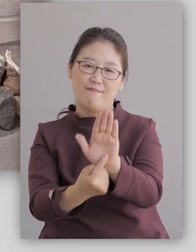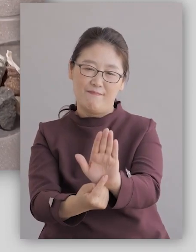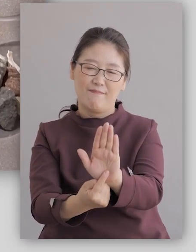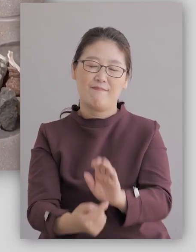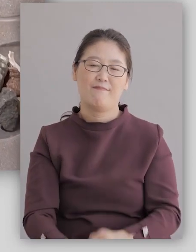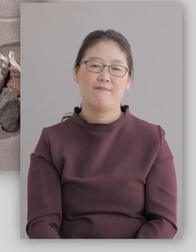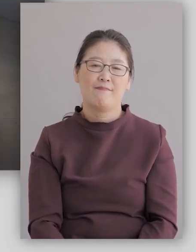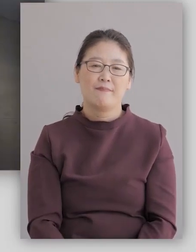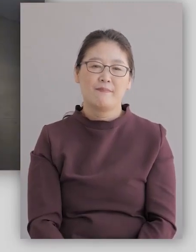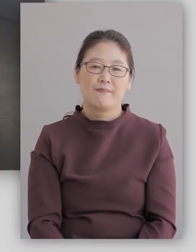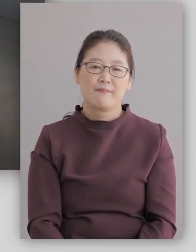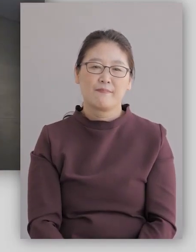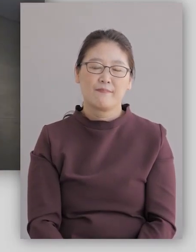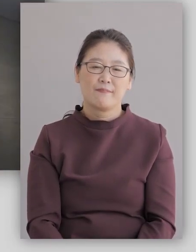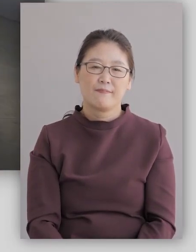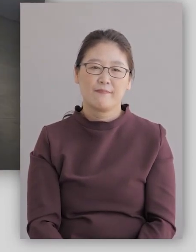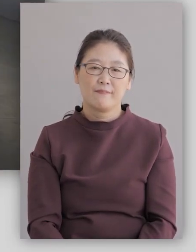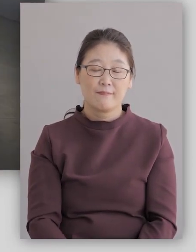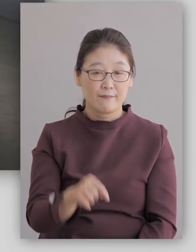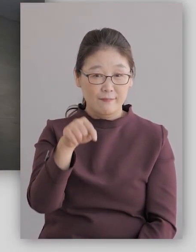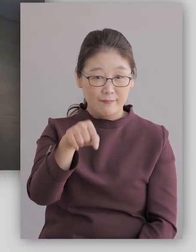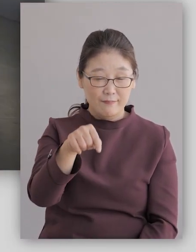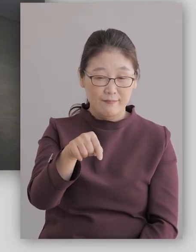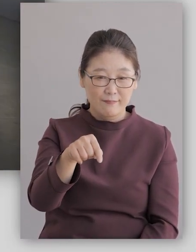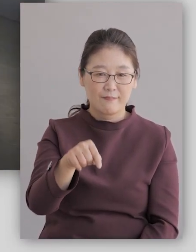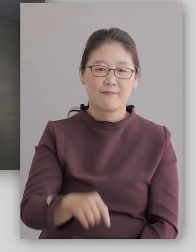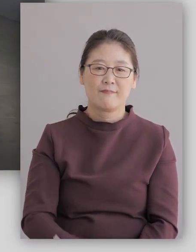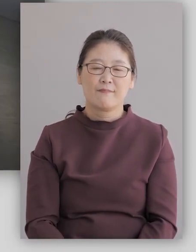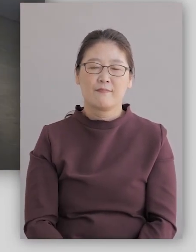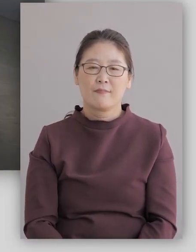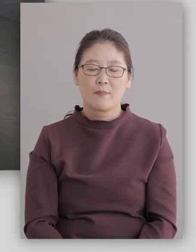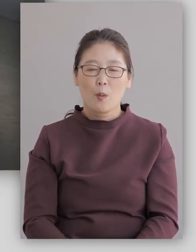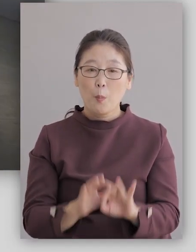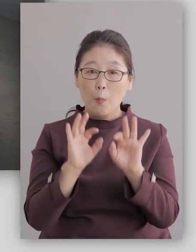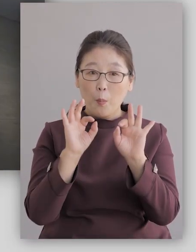하고 있습니다. 이 섹션에서